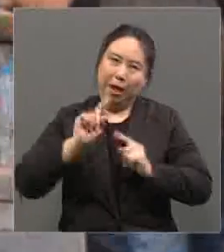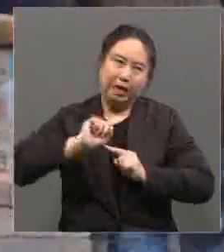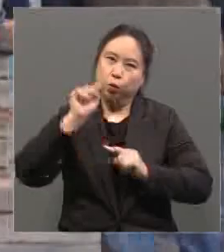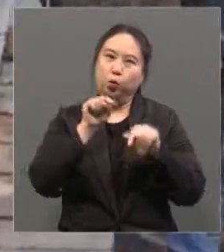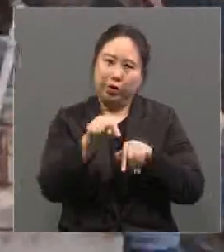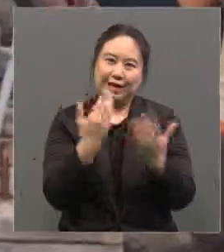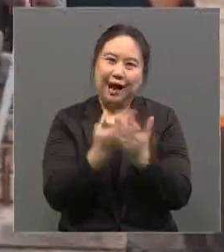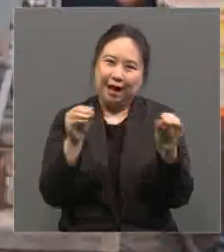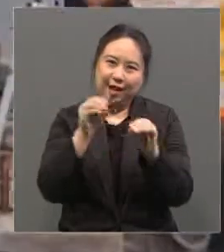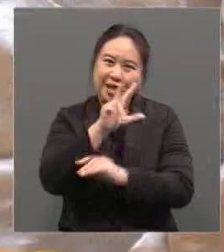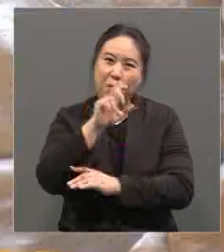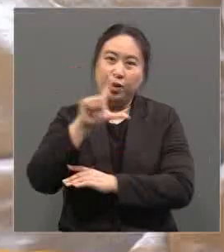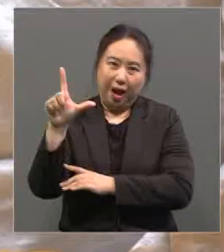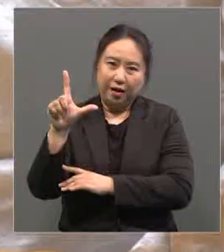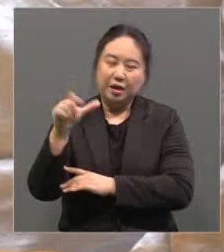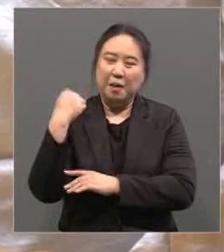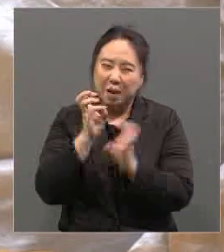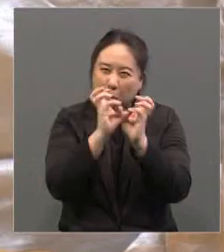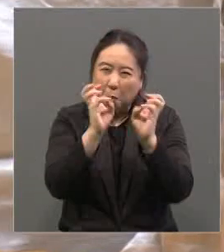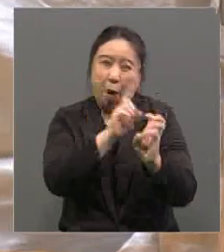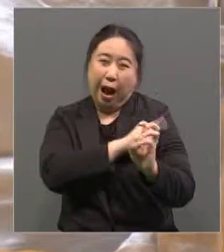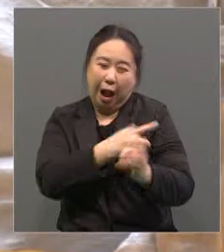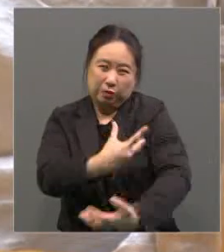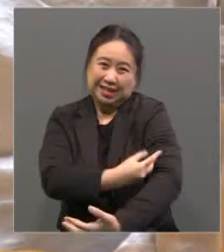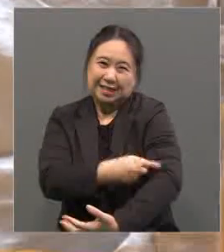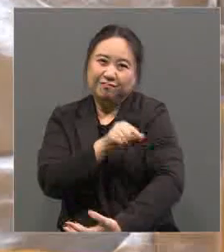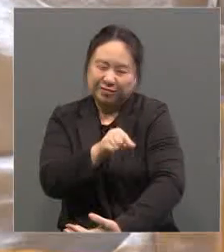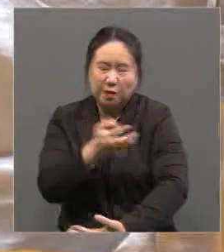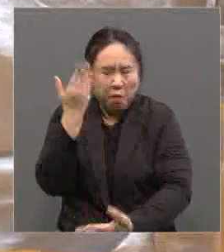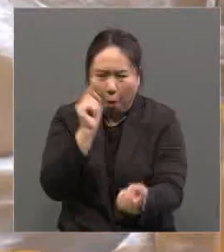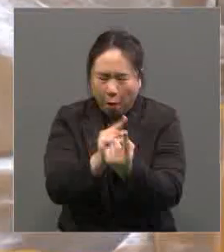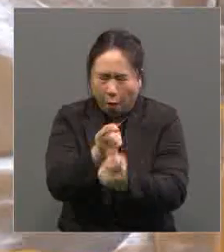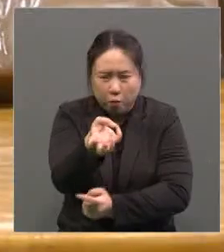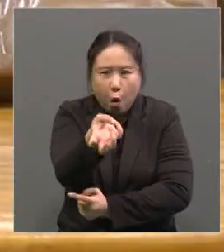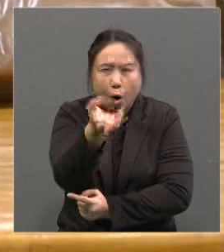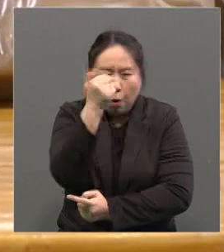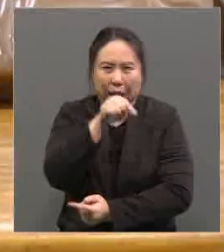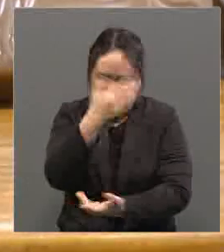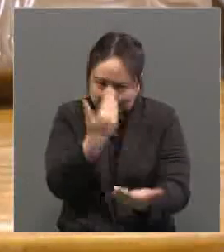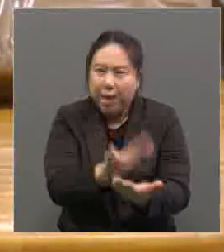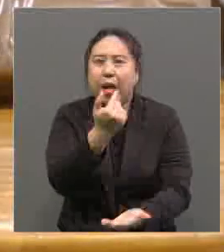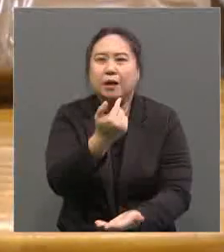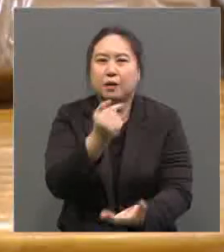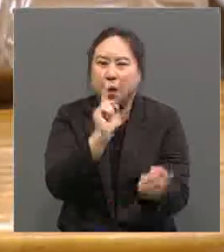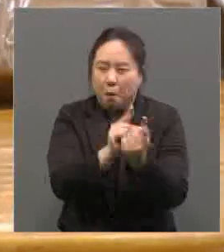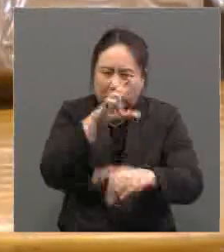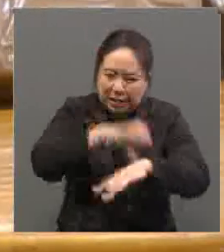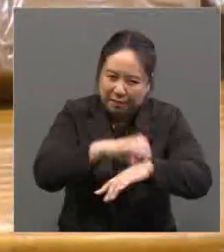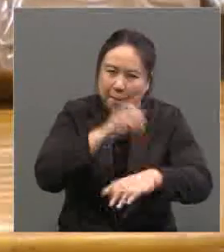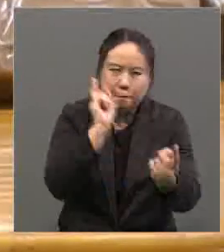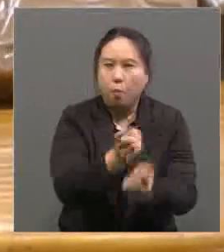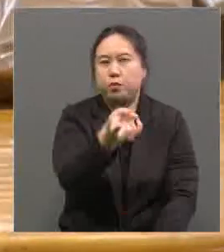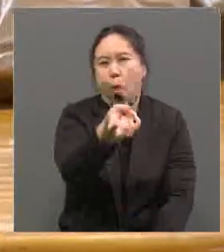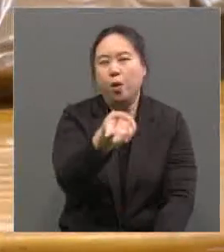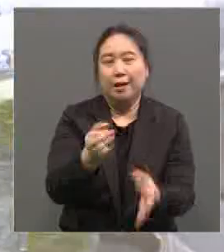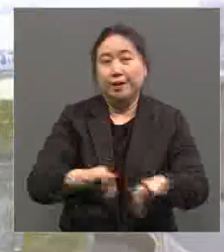ค่าเกือบ300ล้านรวมแล้วก็มันมีเฮโรอีนซึ่งเราไม่ค่อยได้เจอนะครับเพราะต้นทุนของเฮโรอีนมันสูงและที่สำคัญพื้นที่น